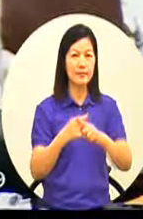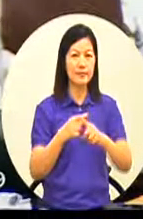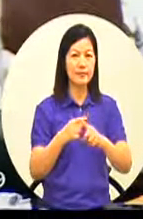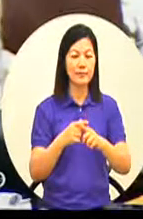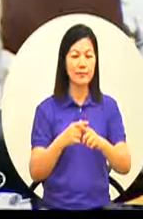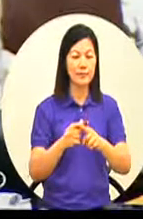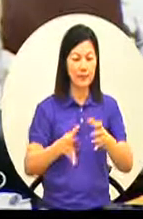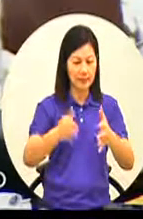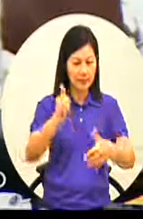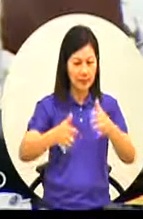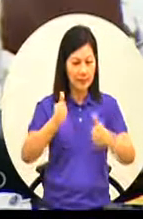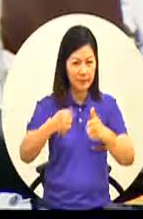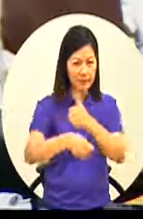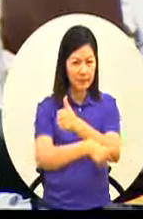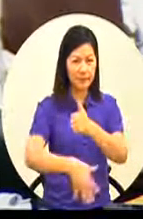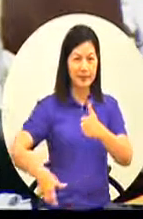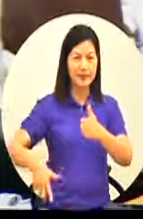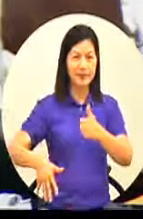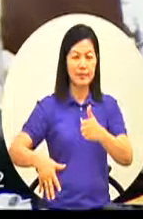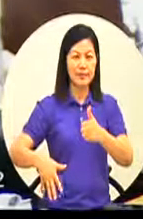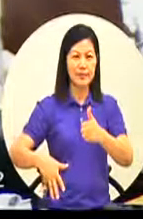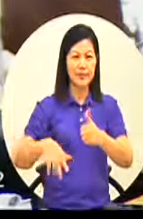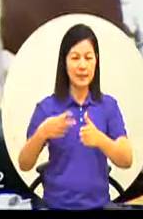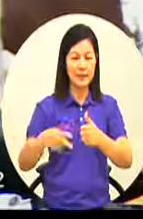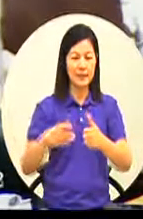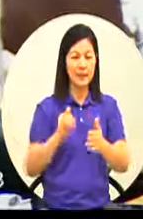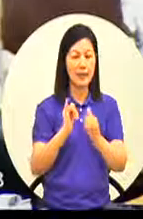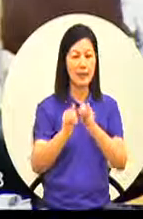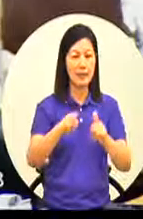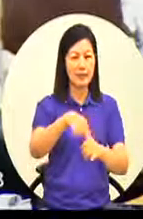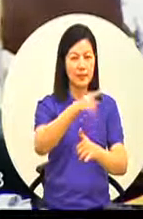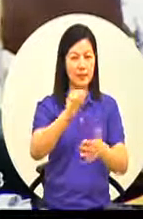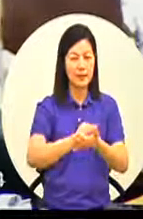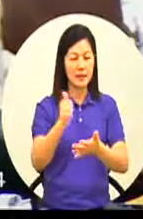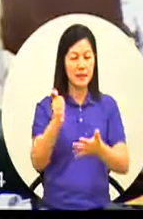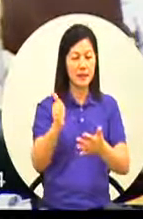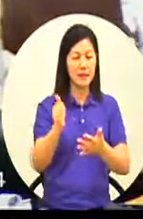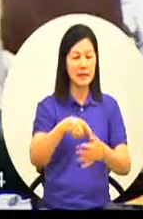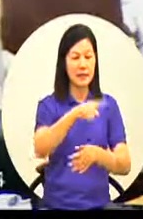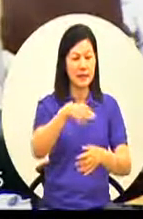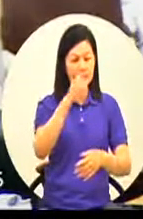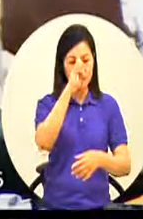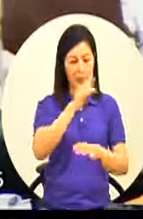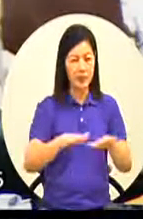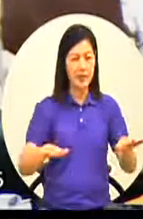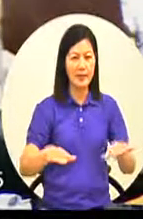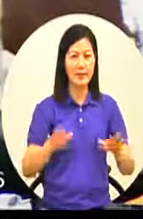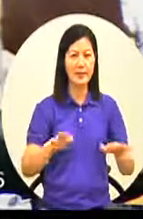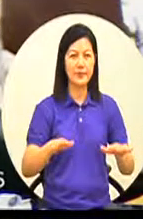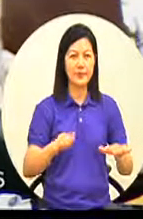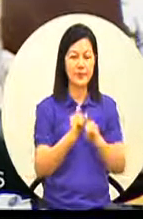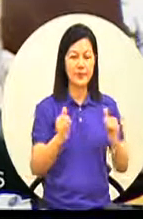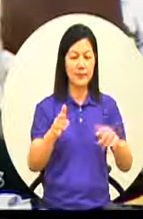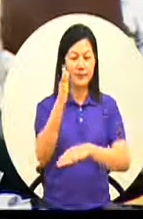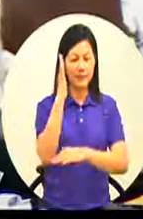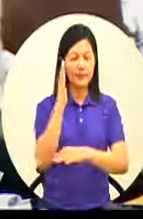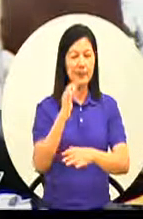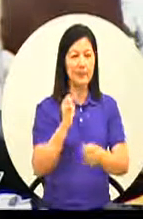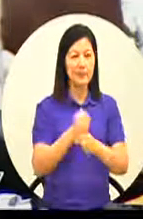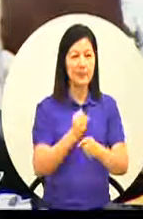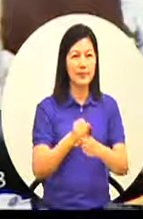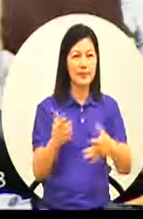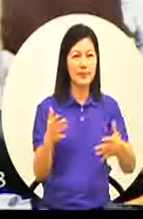队的民政部门的这些同仁，那市民朋友、媒体朋友，大家午安哈。我想今天民政部门的咨询哈，全峰首